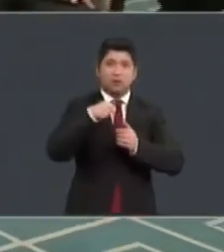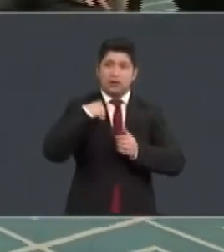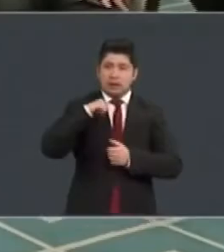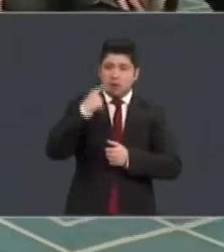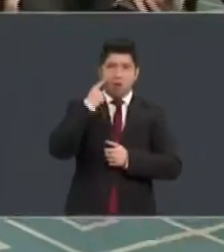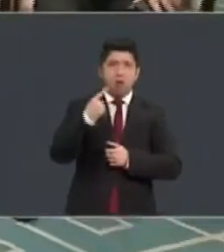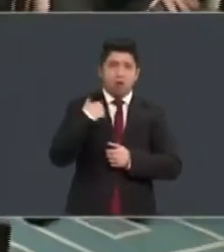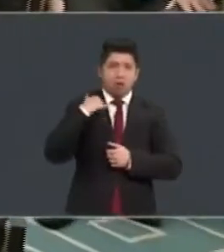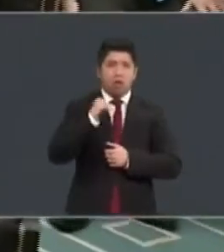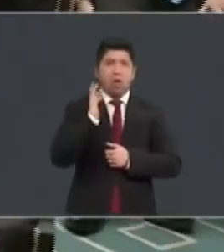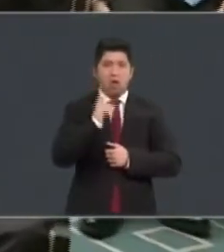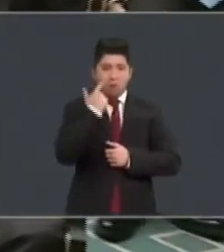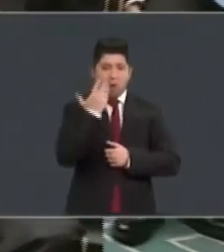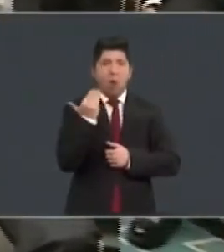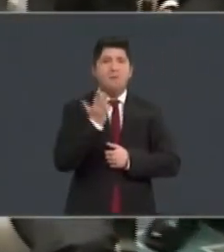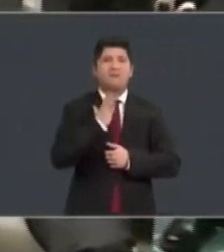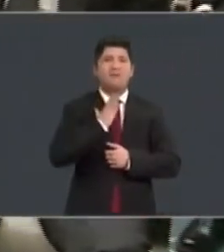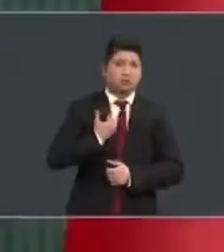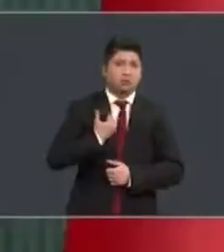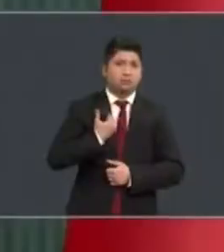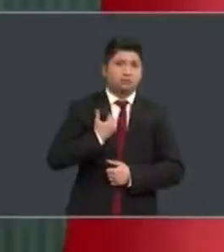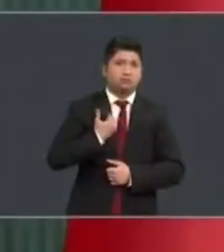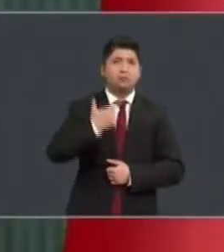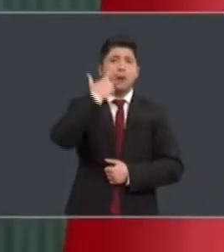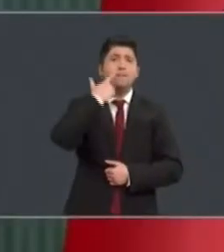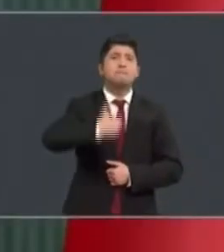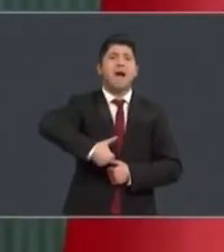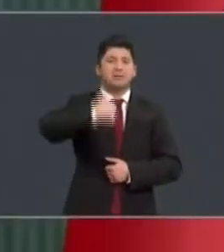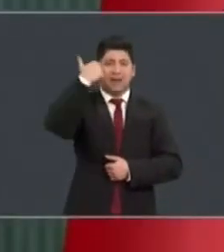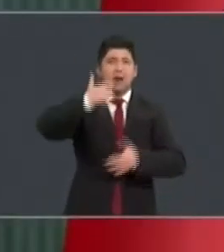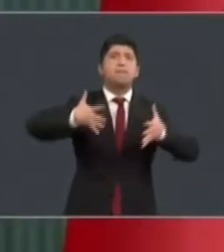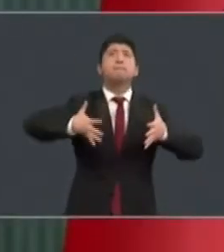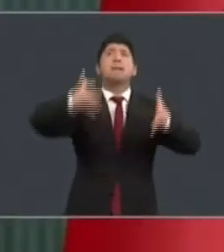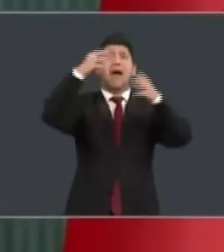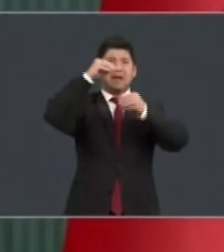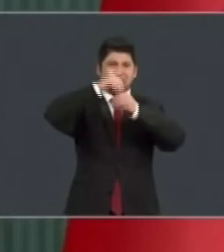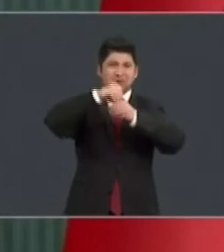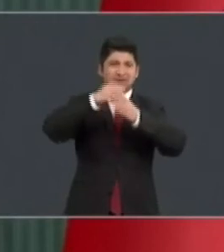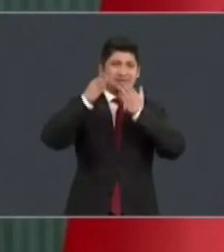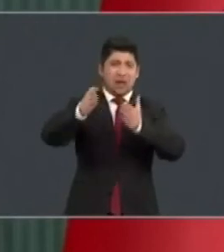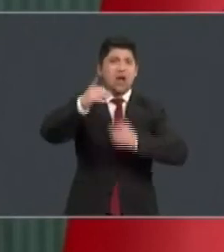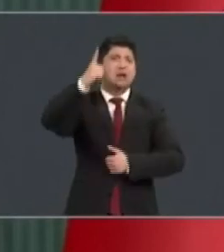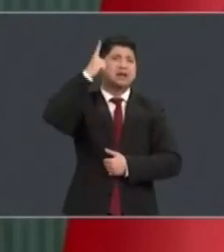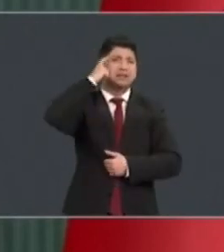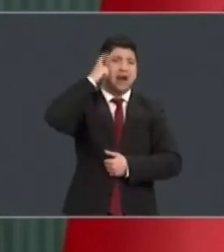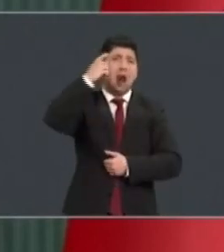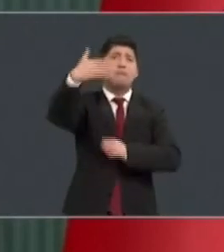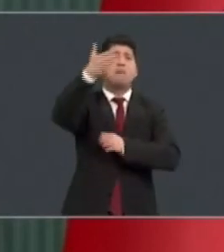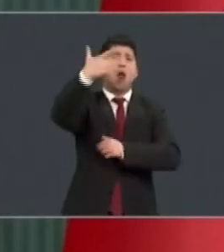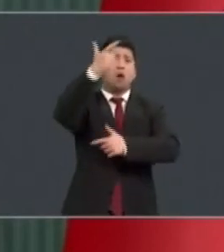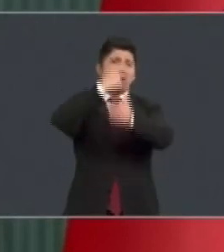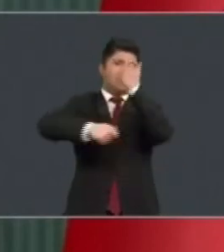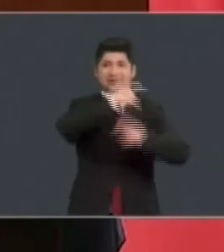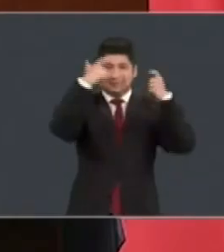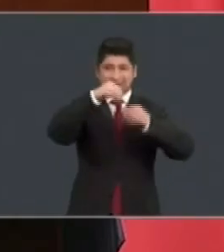ประธนาธิบดีเออด่วนพยายามสานสัมพันธ์กับสหรัฐและพันธมิตรตะวันตกค่ะขณะที่คำว่าอามินเนี่ยน jano